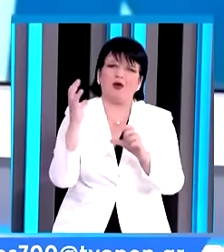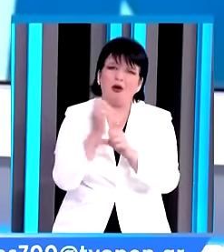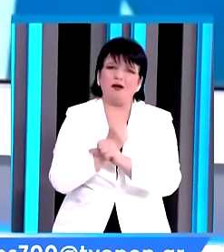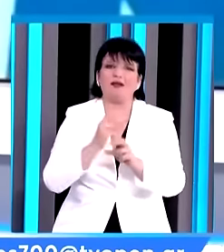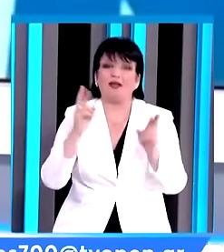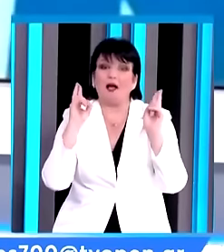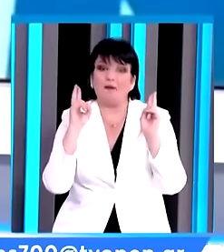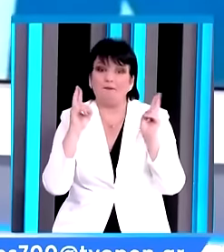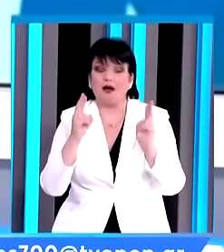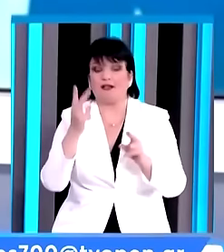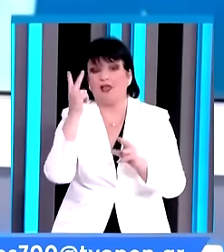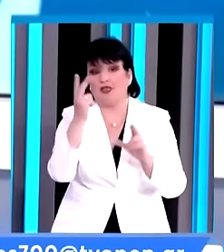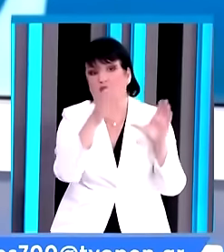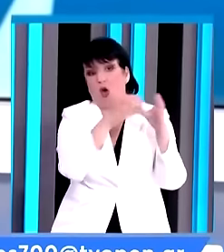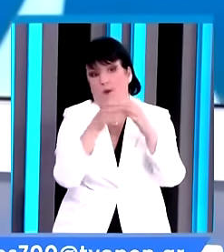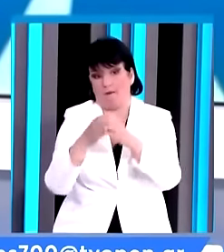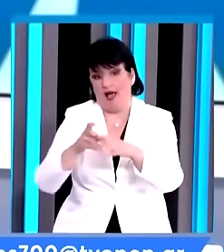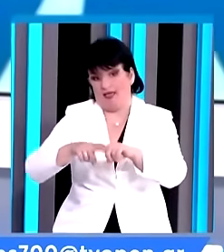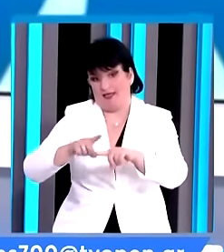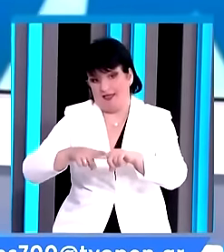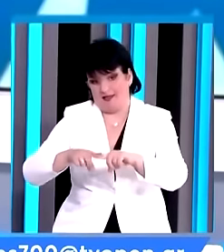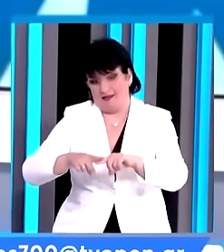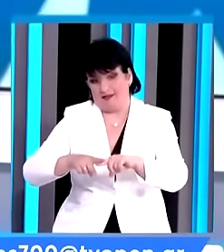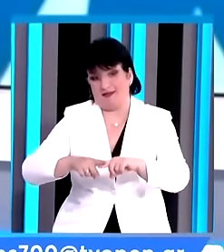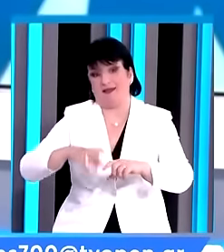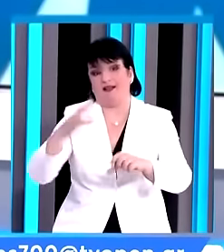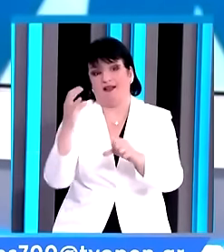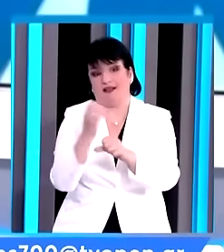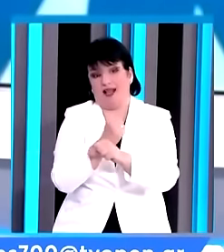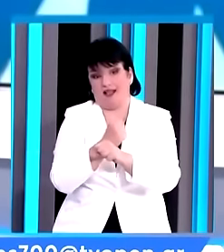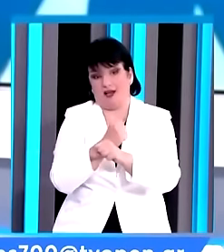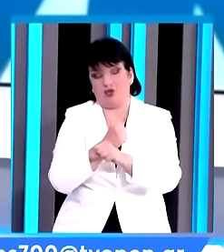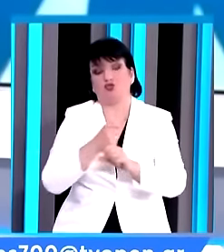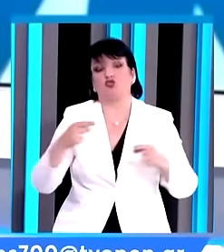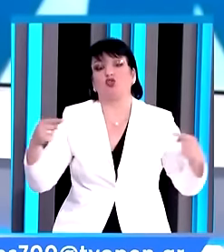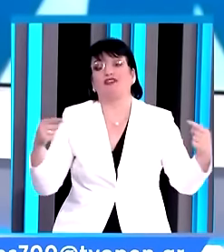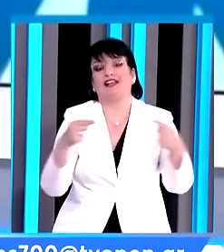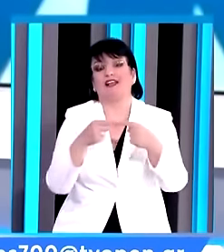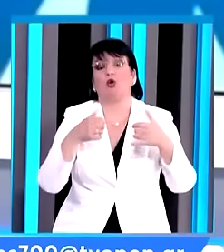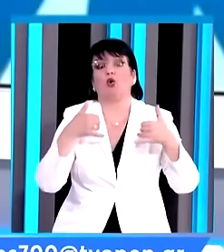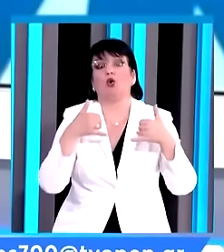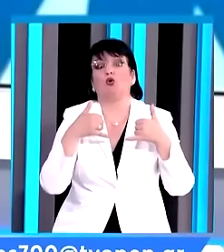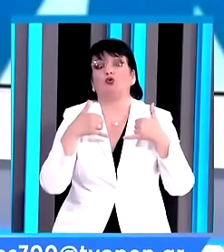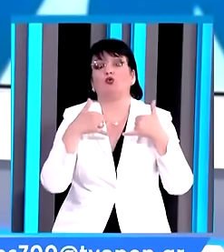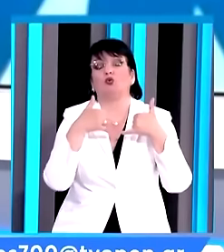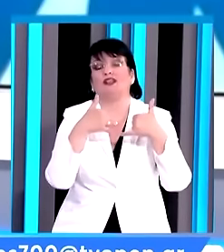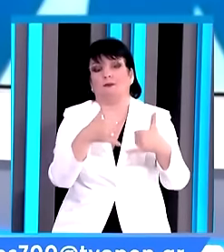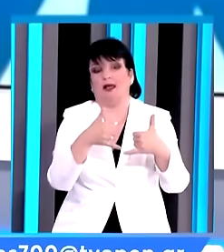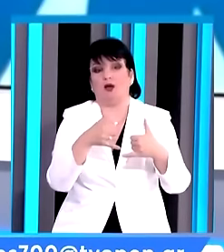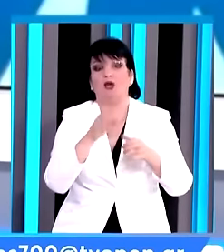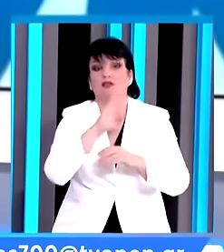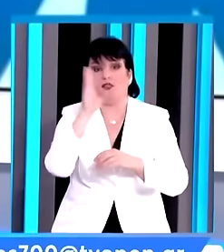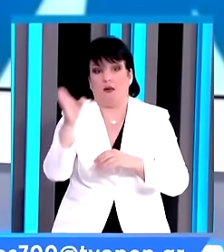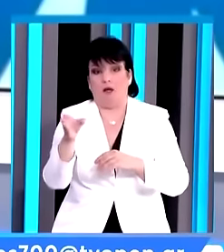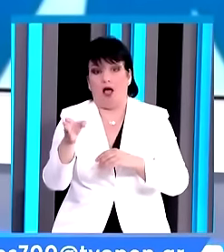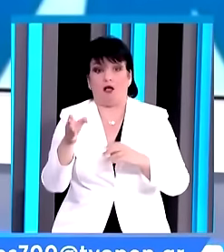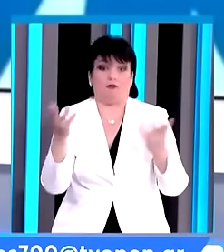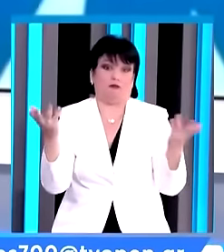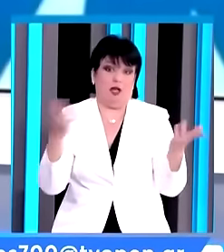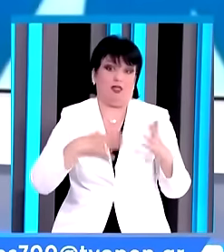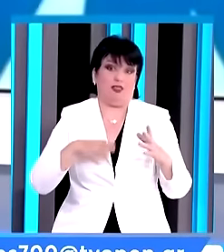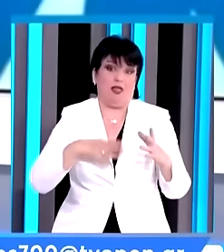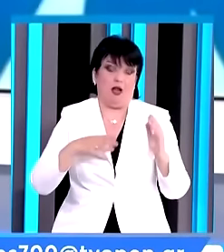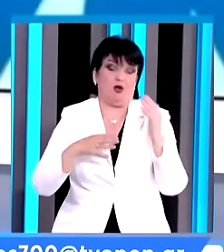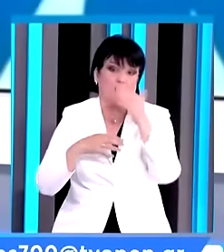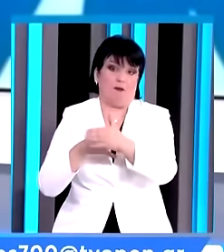μακάρι να έχουμε δύο ελληνικές ομάδες, γιατί αυτό είναι πρώτο στον τελικό του Final Four. Θα πάτε. Σε αυτή την περίπτωση